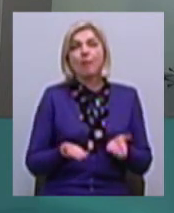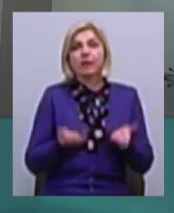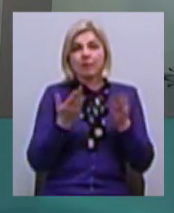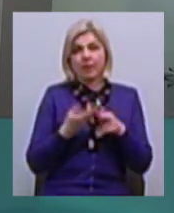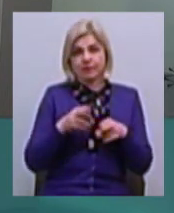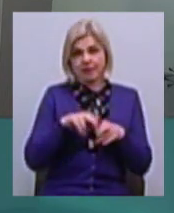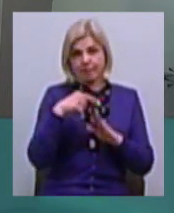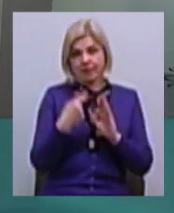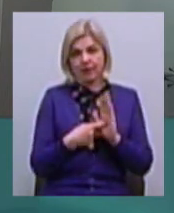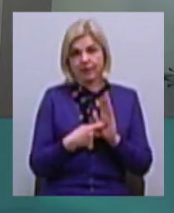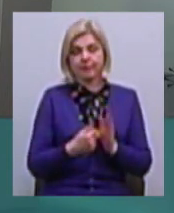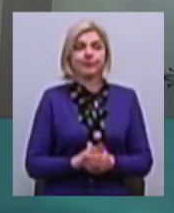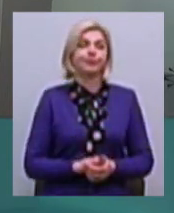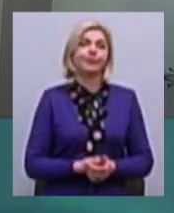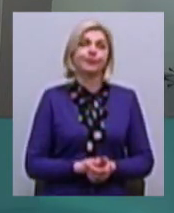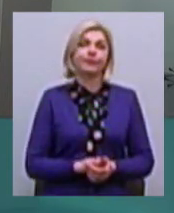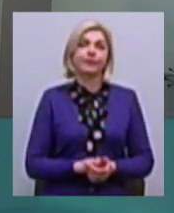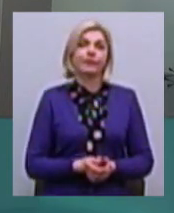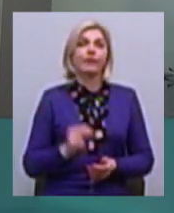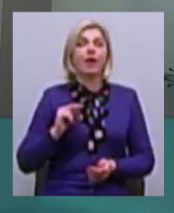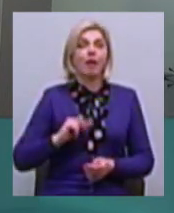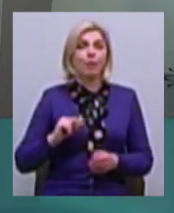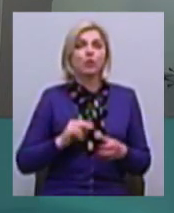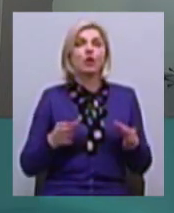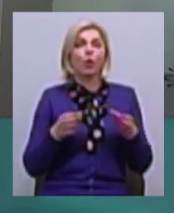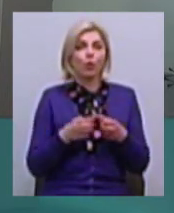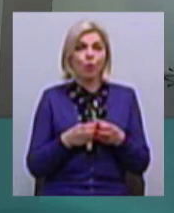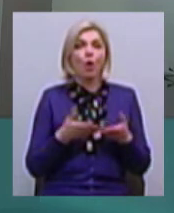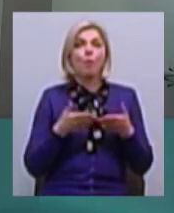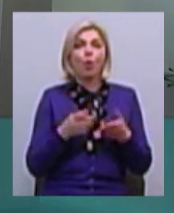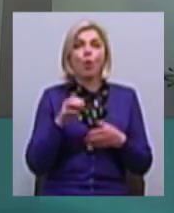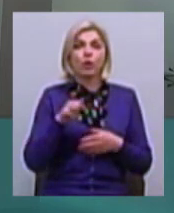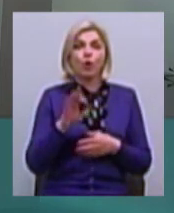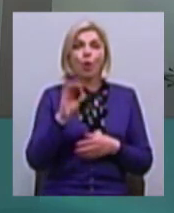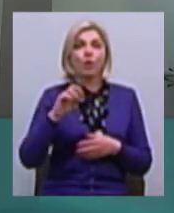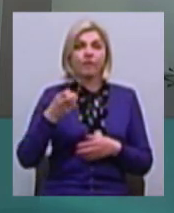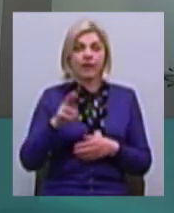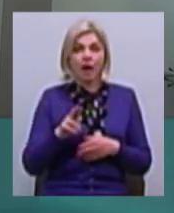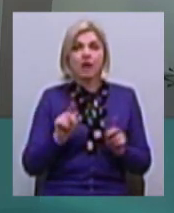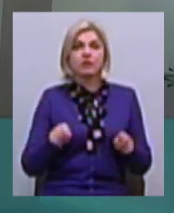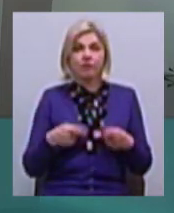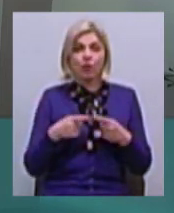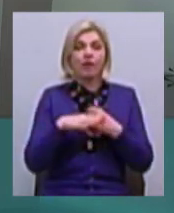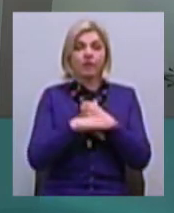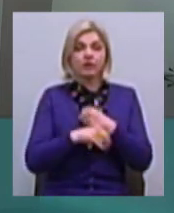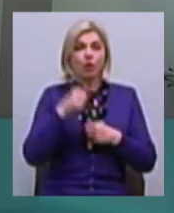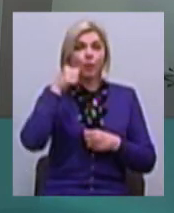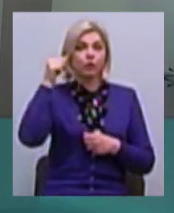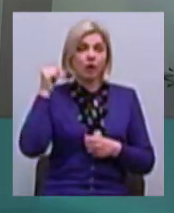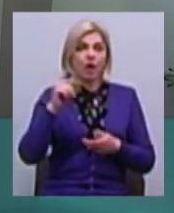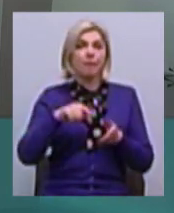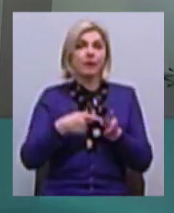Добре, дякую за запитання. Робоча група по порту Ольвія, створена вже наприкінці минулого року міським